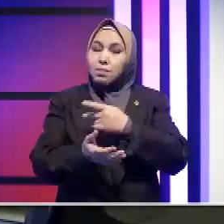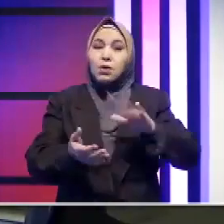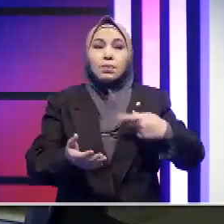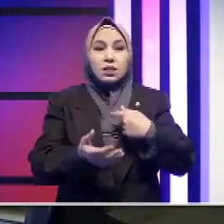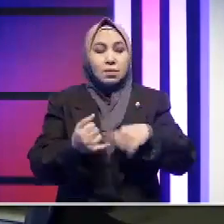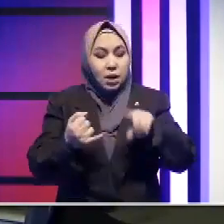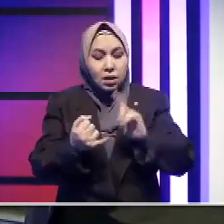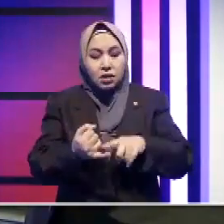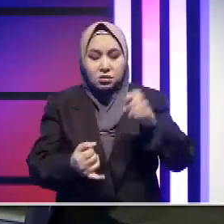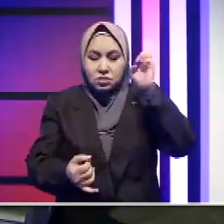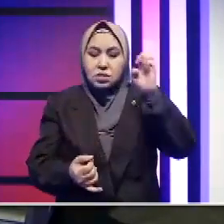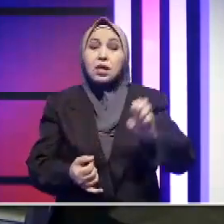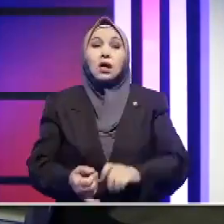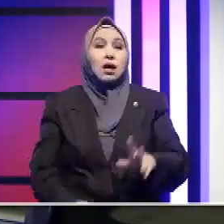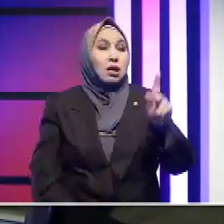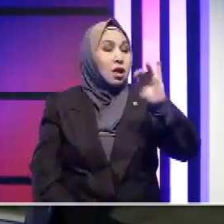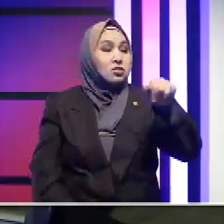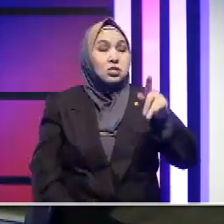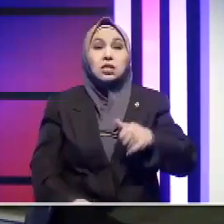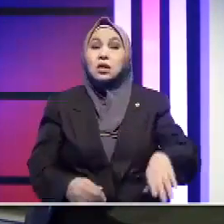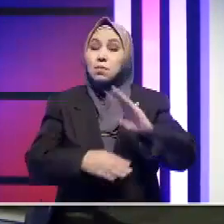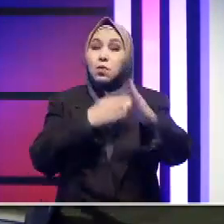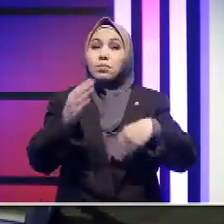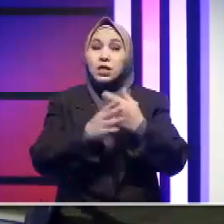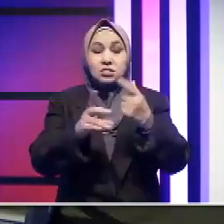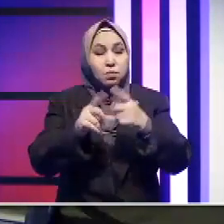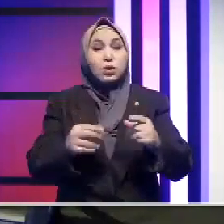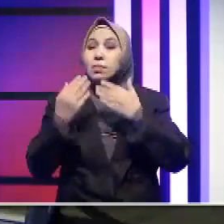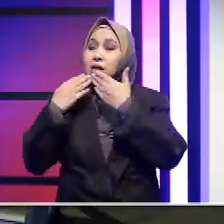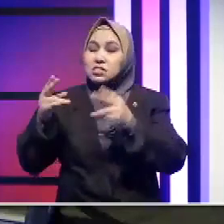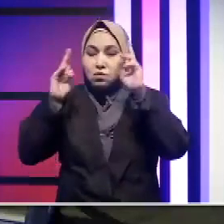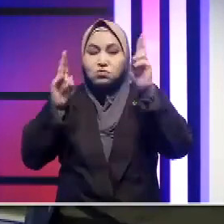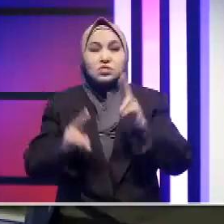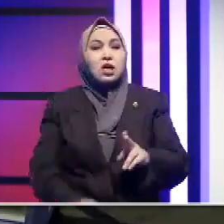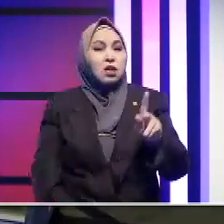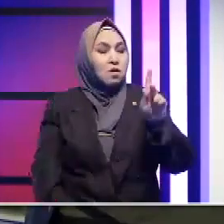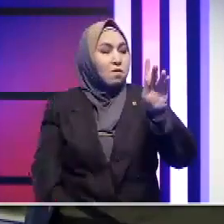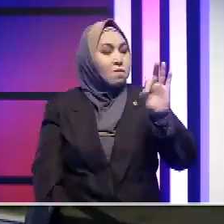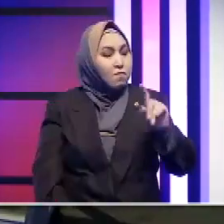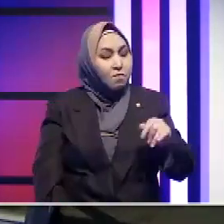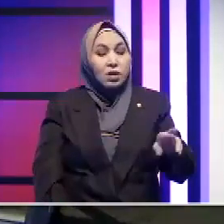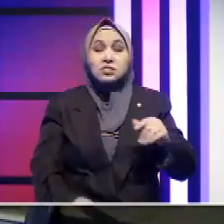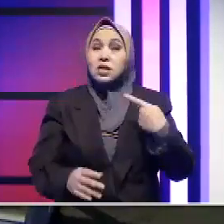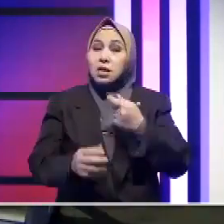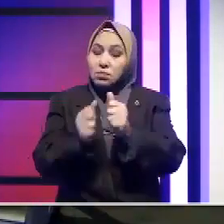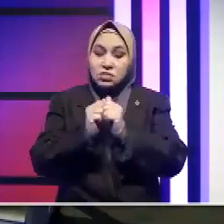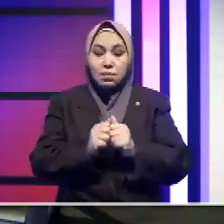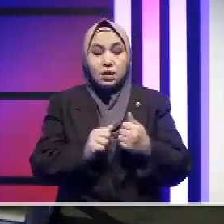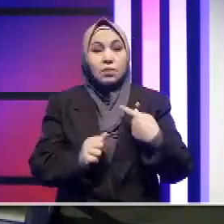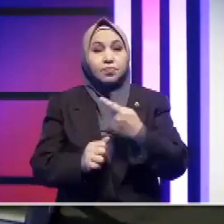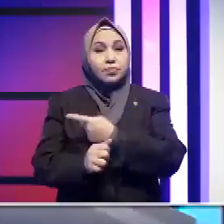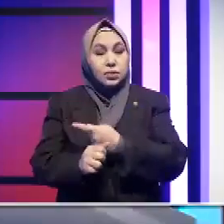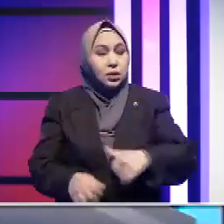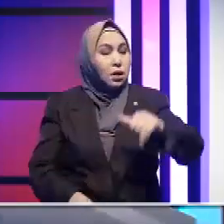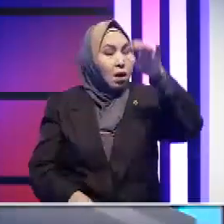ujung JYJ di bumi ciput Mesir akan menghasilkan Desa fast sukajitu sudiantono